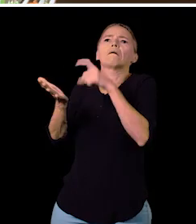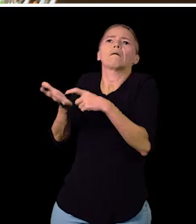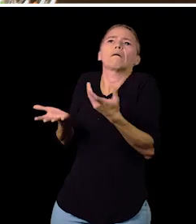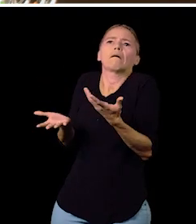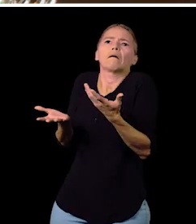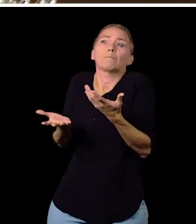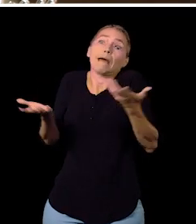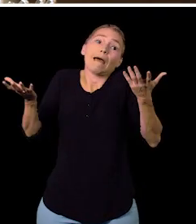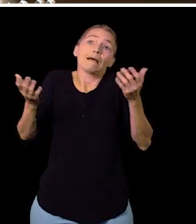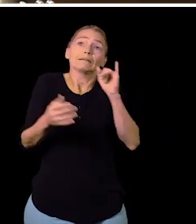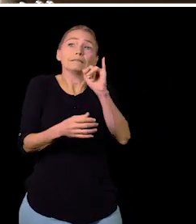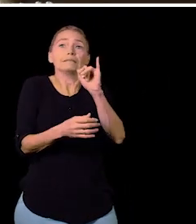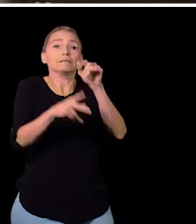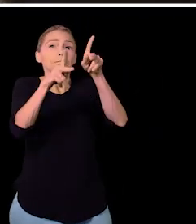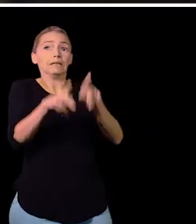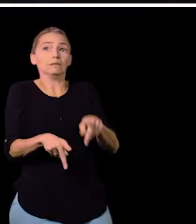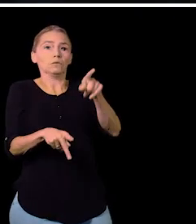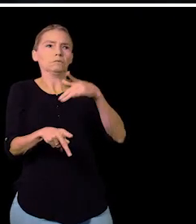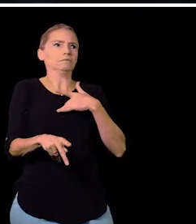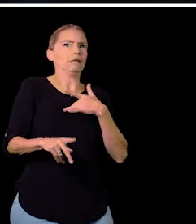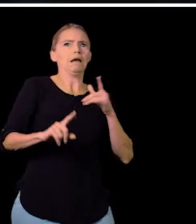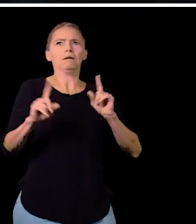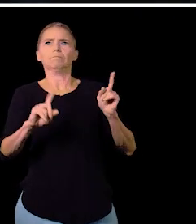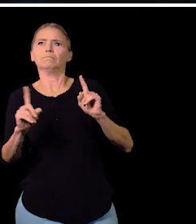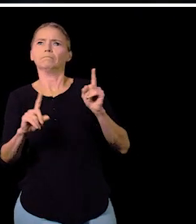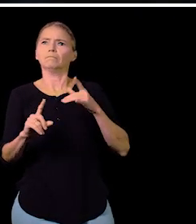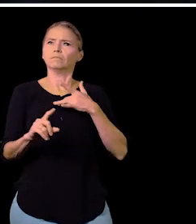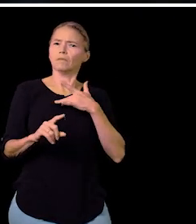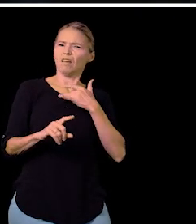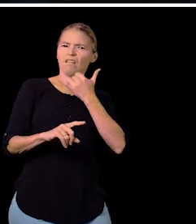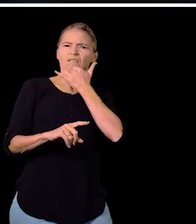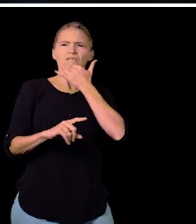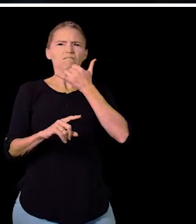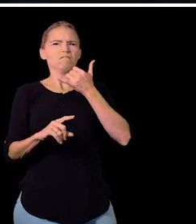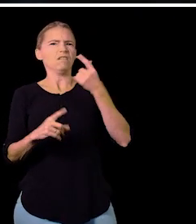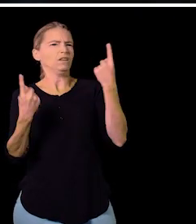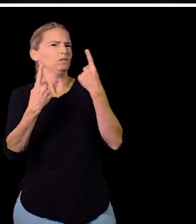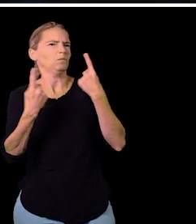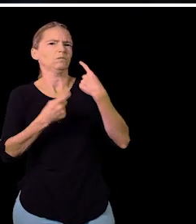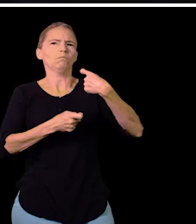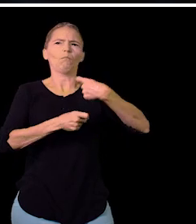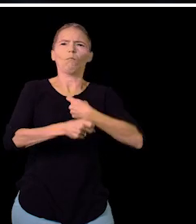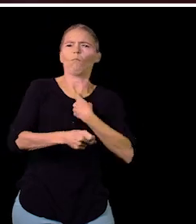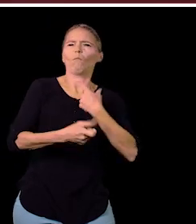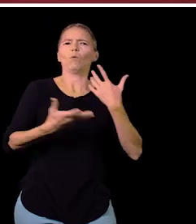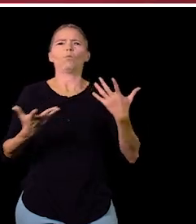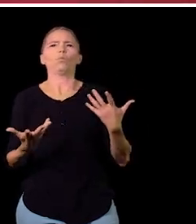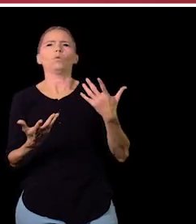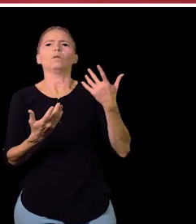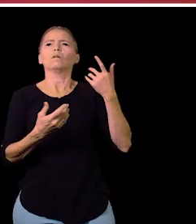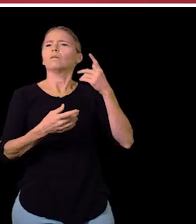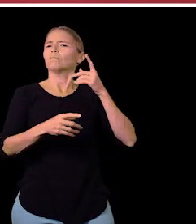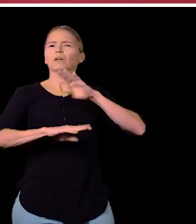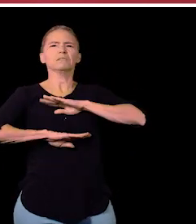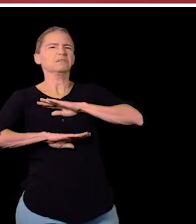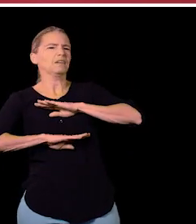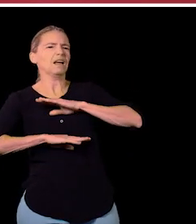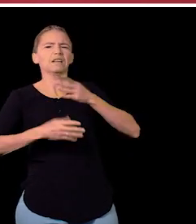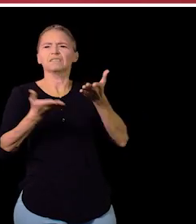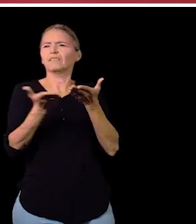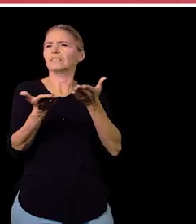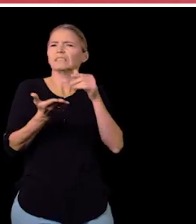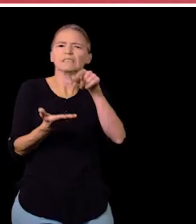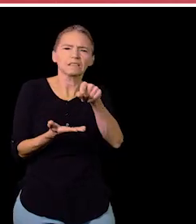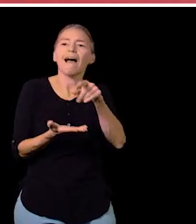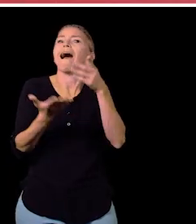sent que ses droits ont été brimés, qu'elle est victime d'un abus ou qu'elle n'est pas satisfaite des services qu'elle a reçus, bien, elle a avantage là, à